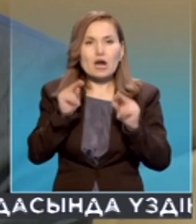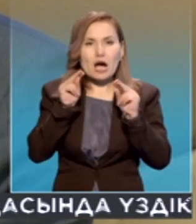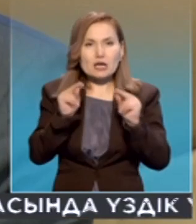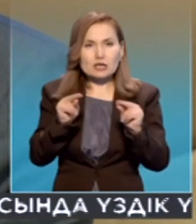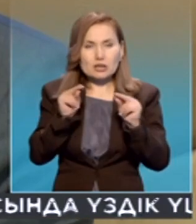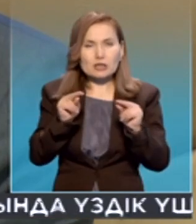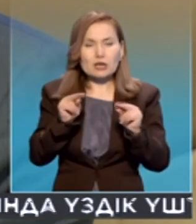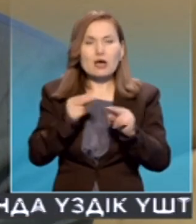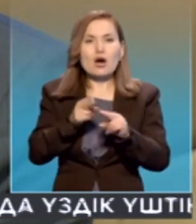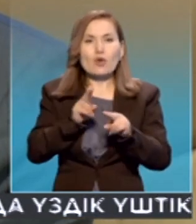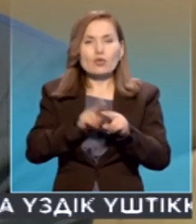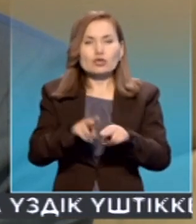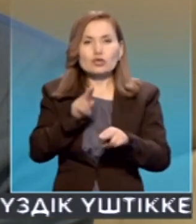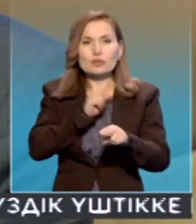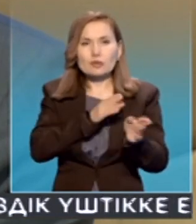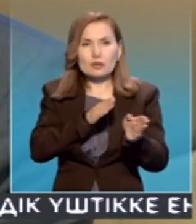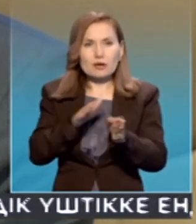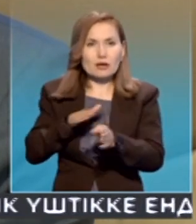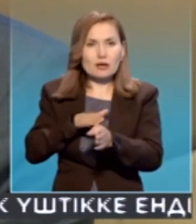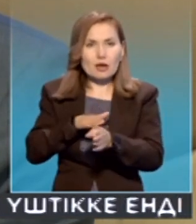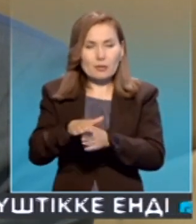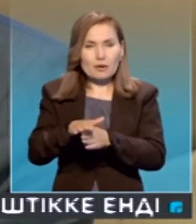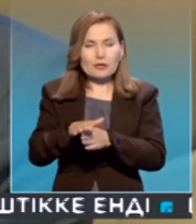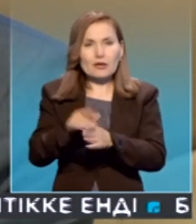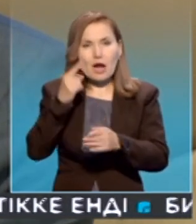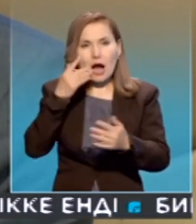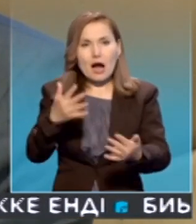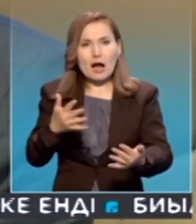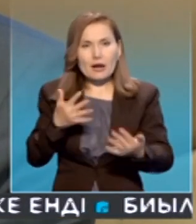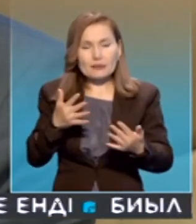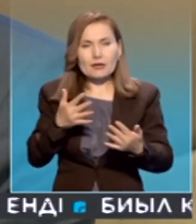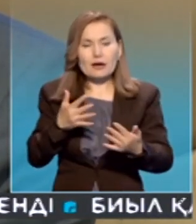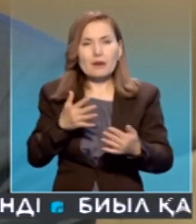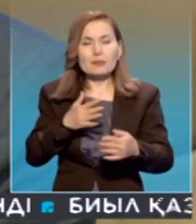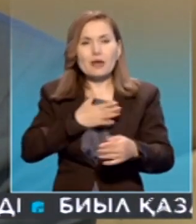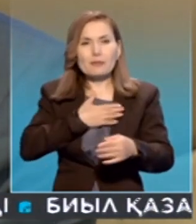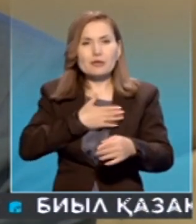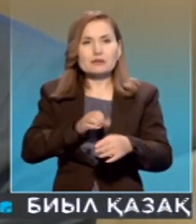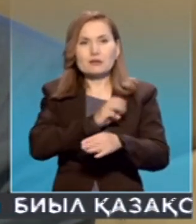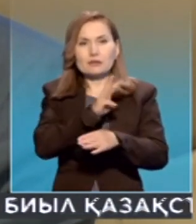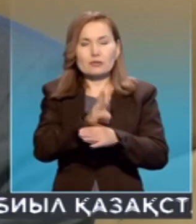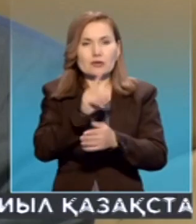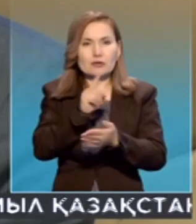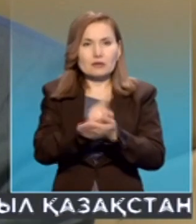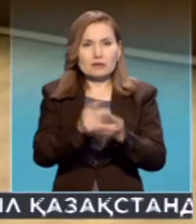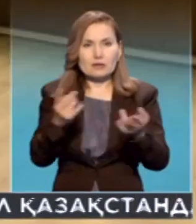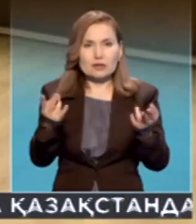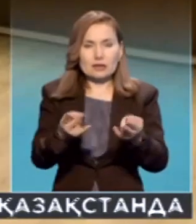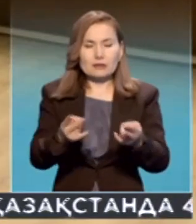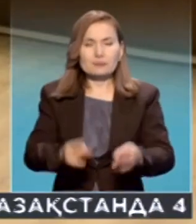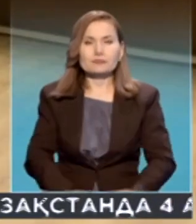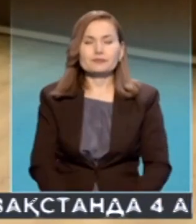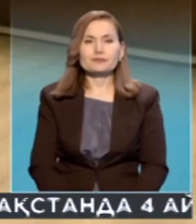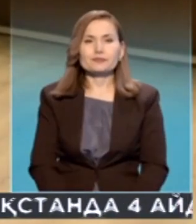ашықтығы сонымен қатар айқындығын барынша қамтамасыз ету керек.